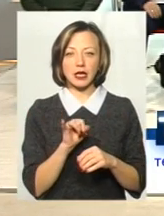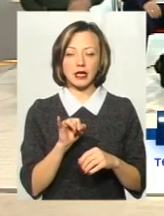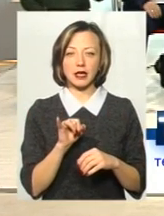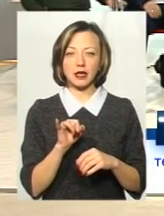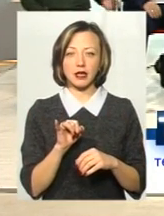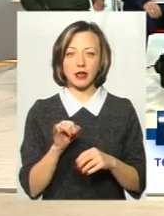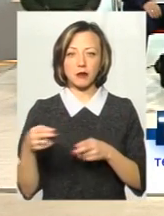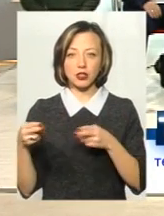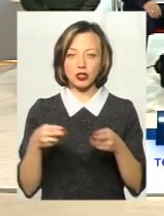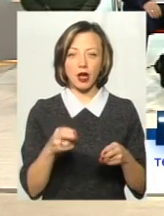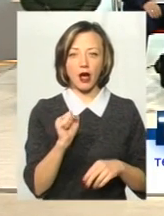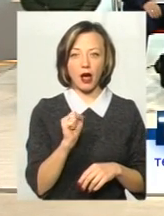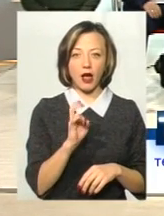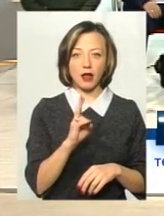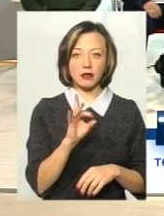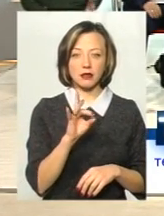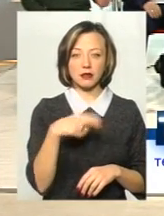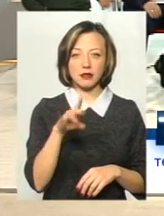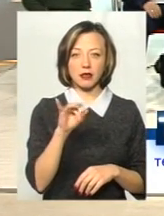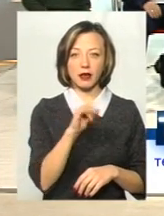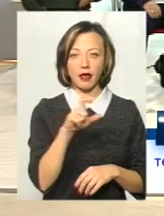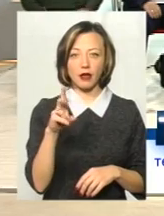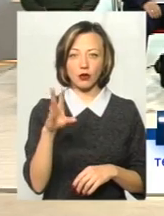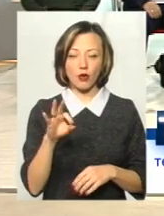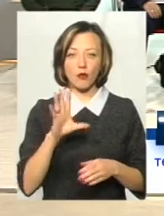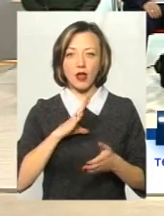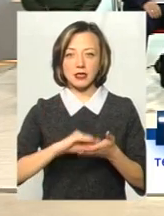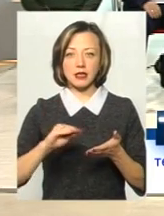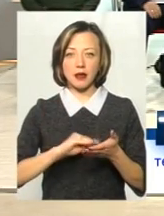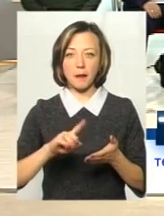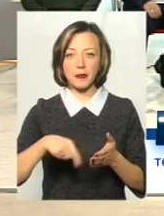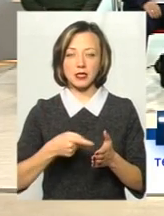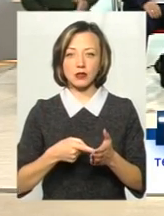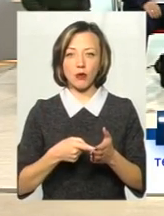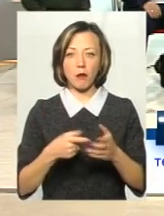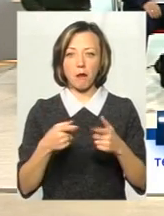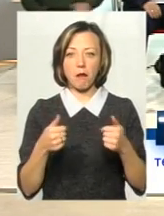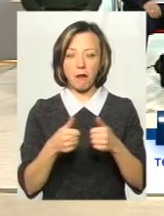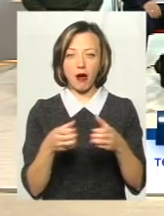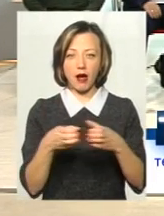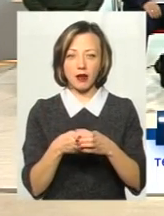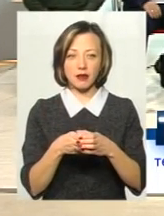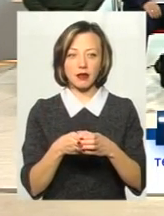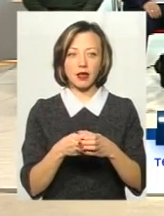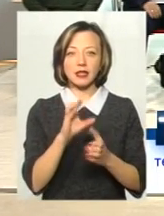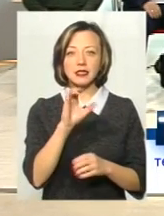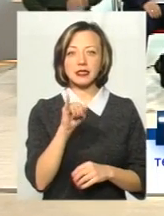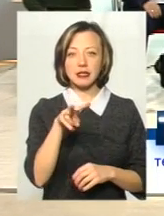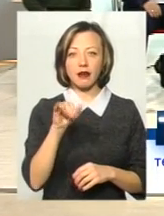під'їжджає Андрієнко, вона була секретарем нашого міському партії, виходить Сілін,